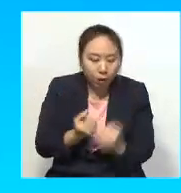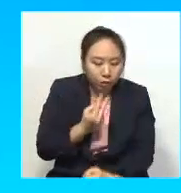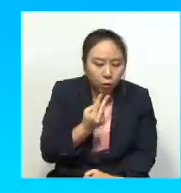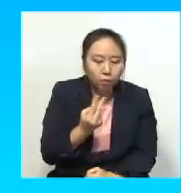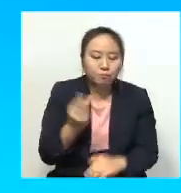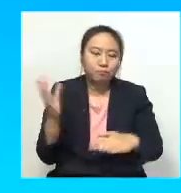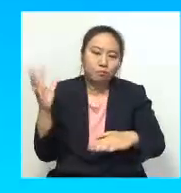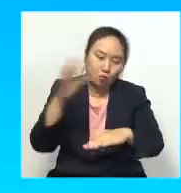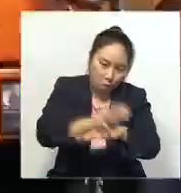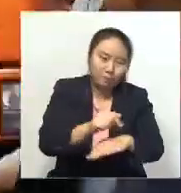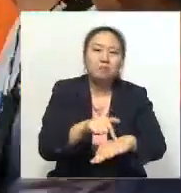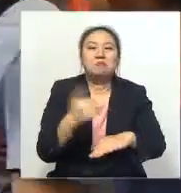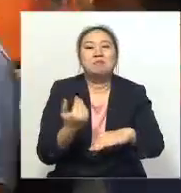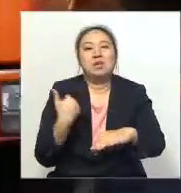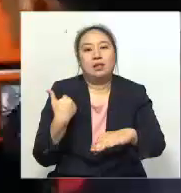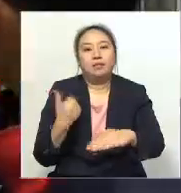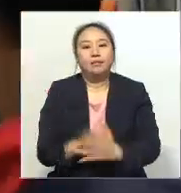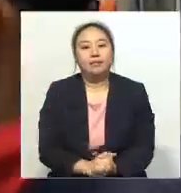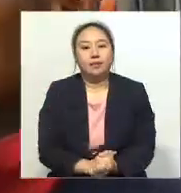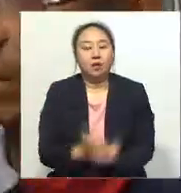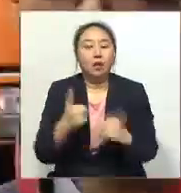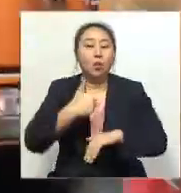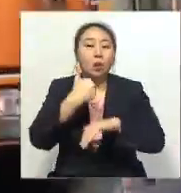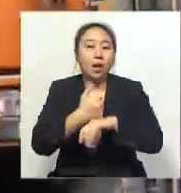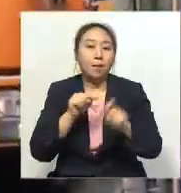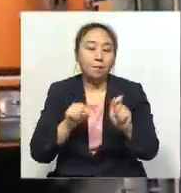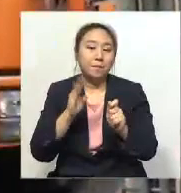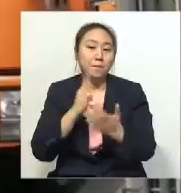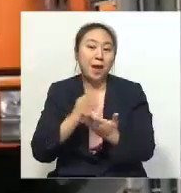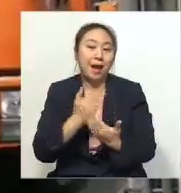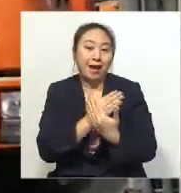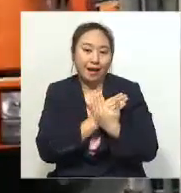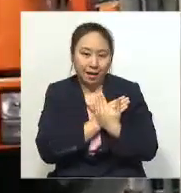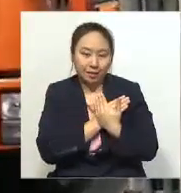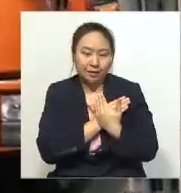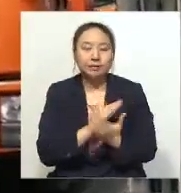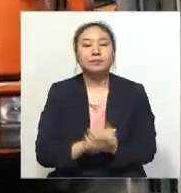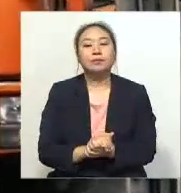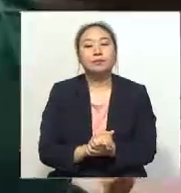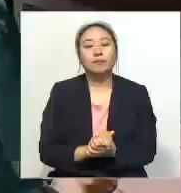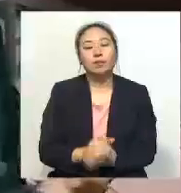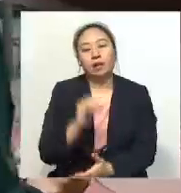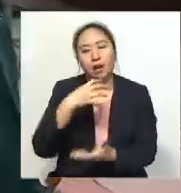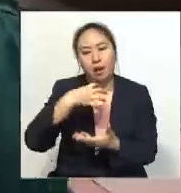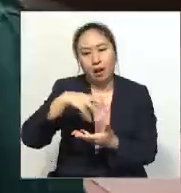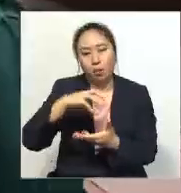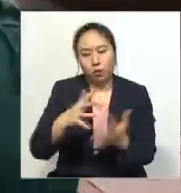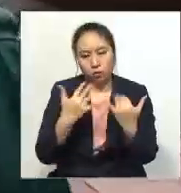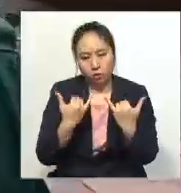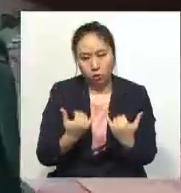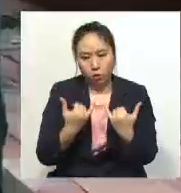ได้รับความเสียหายไปค่ะส่วนทางด้านผู้อำนวยการเขตบางรักนางสาวพักพรสงวนศักดิ์นะคะบอกว่าต